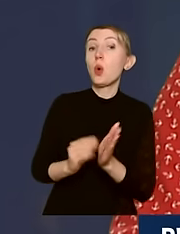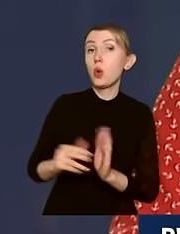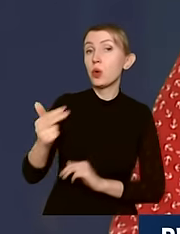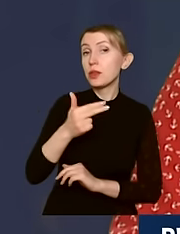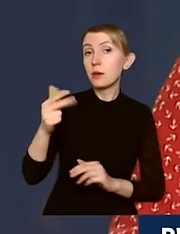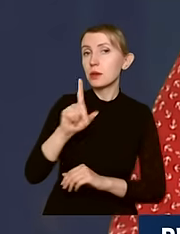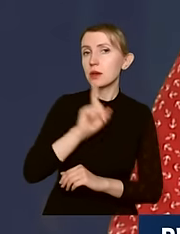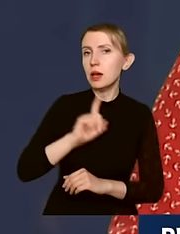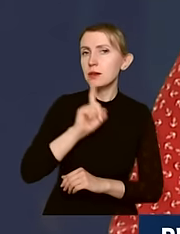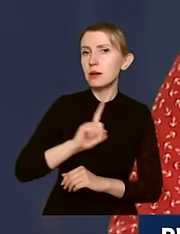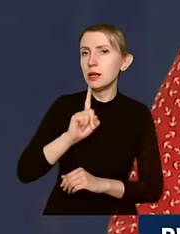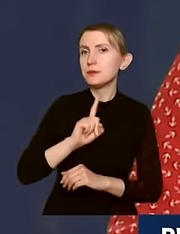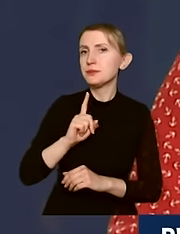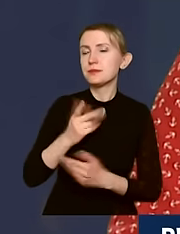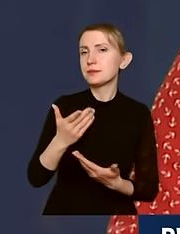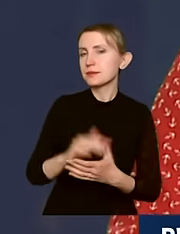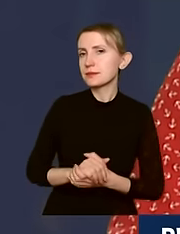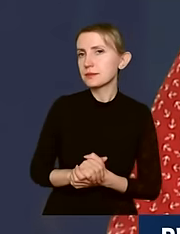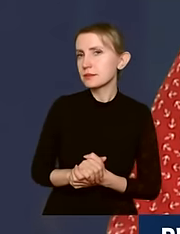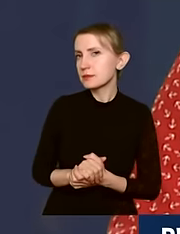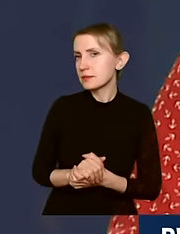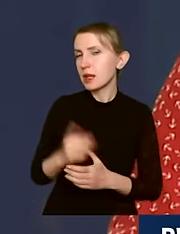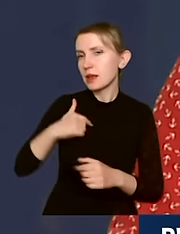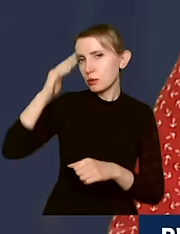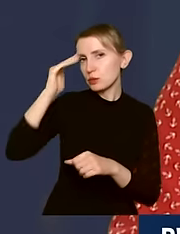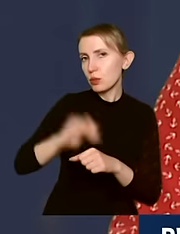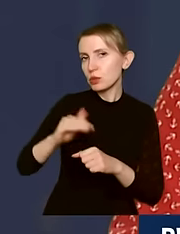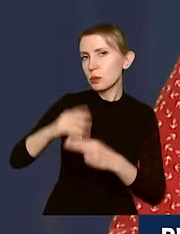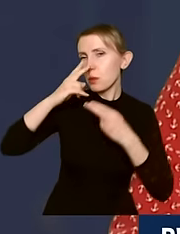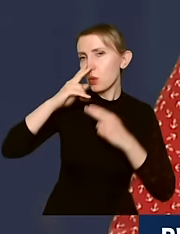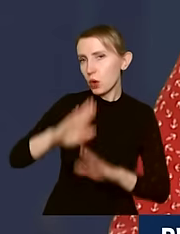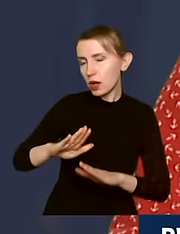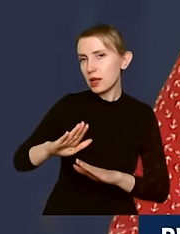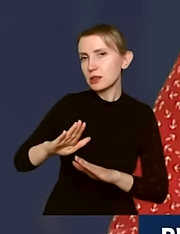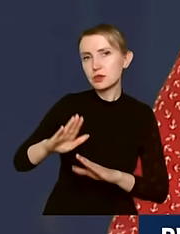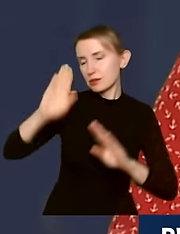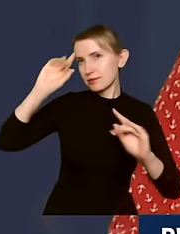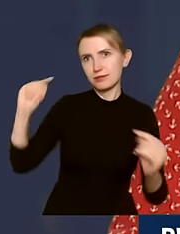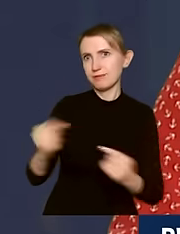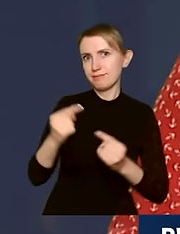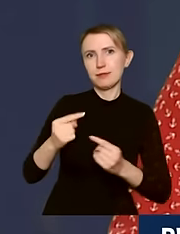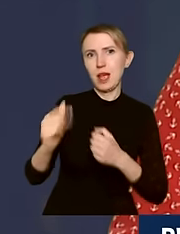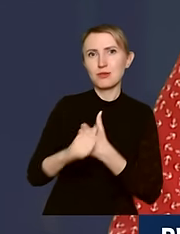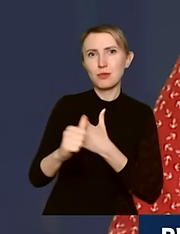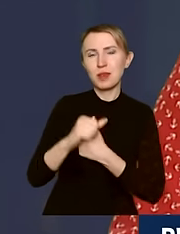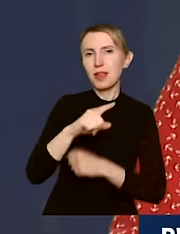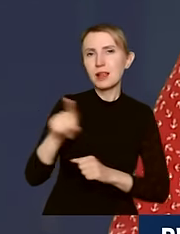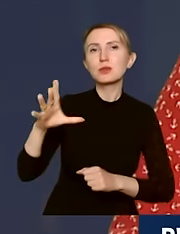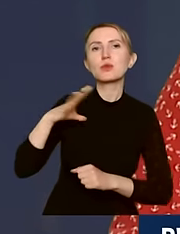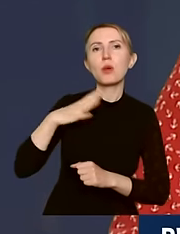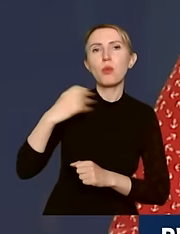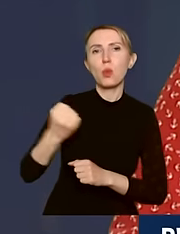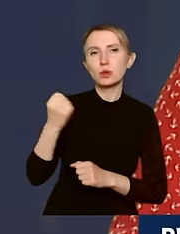wplatanie tego wątku jakby nie ma sensu. Ja go po to przypominam, otwarty, żeby pokazać jakby irracjonalność czasami argumentacji, która jest